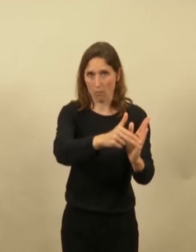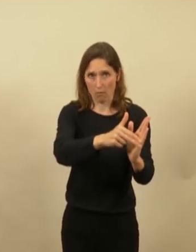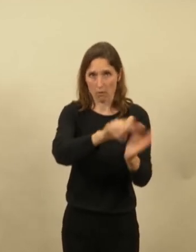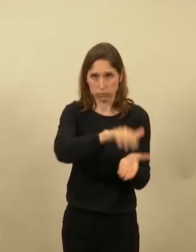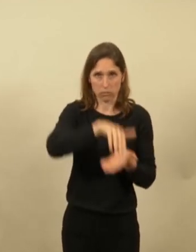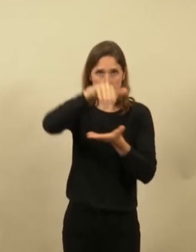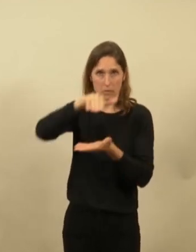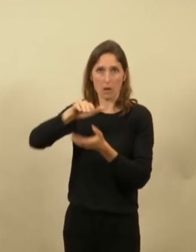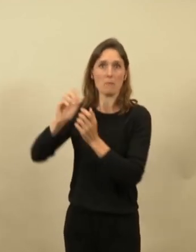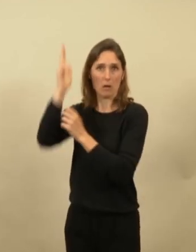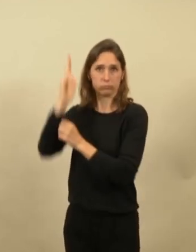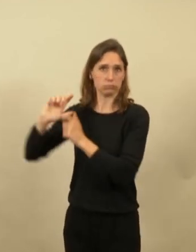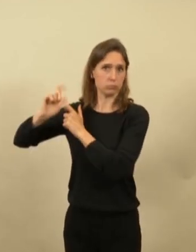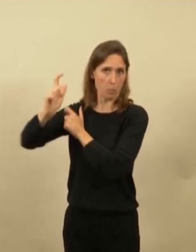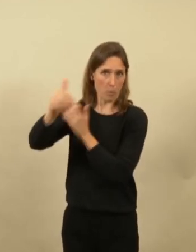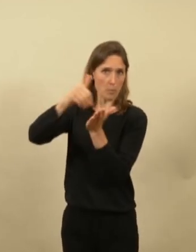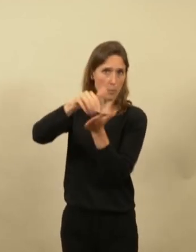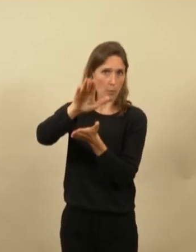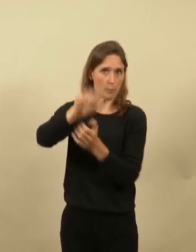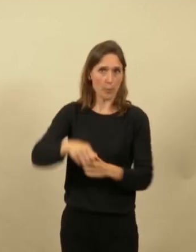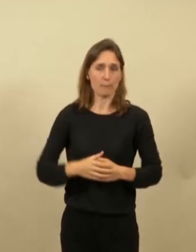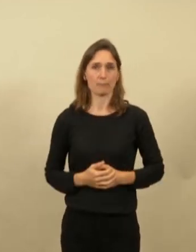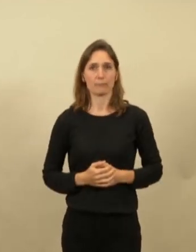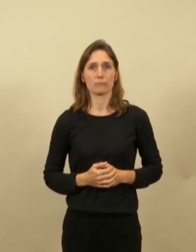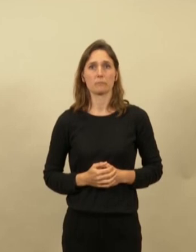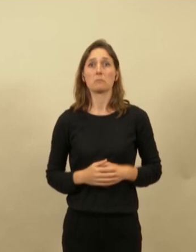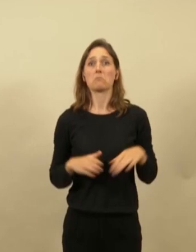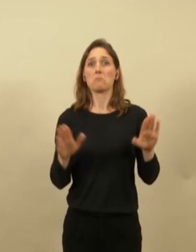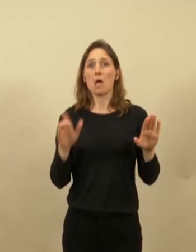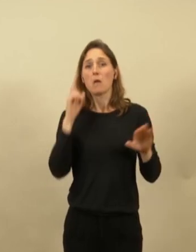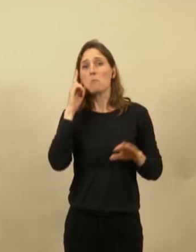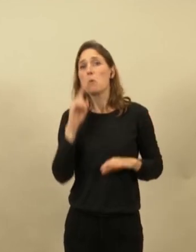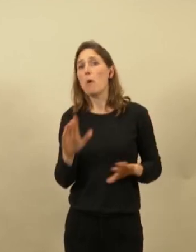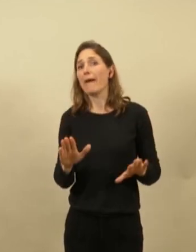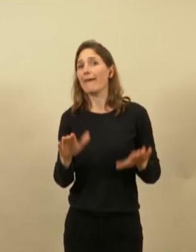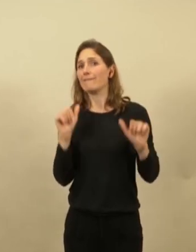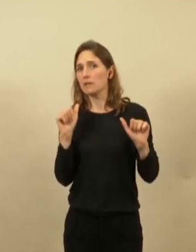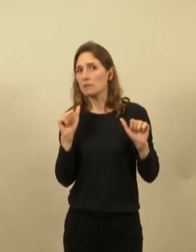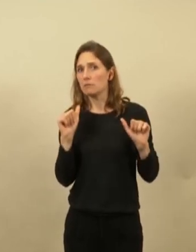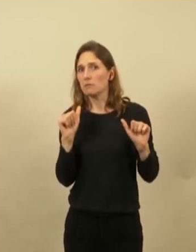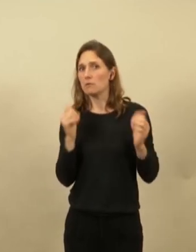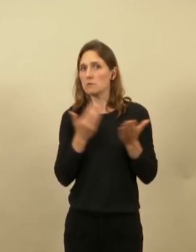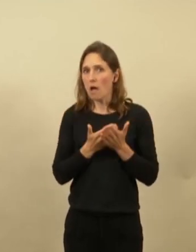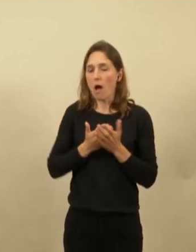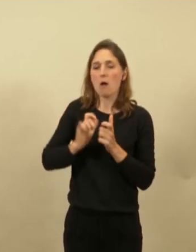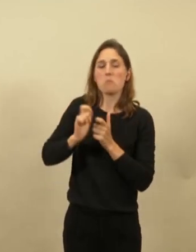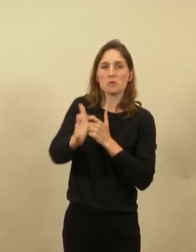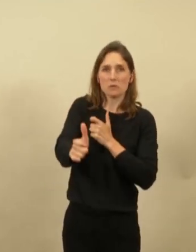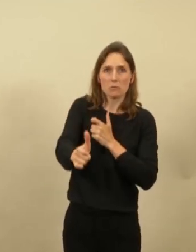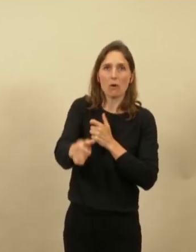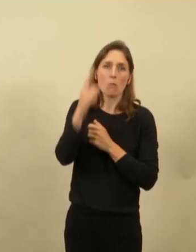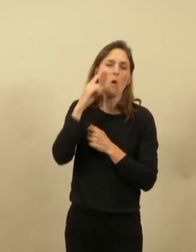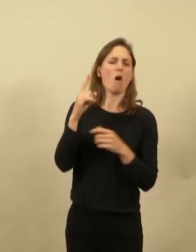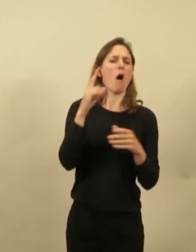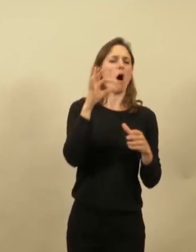l'élu concerné en revanche pour éviter donc qu'elle ne devienne donc une manière de faire appel d'inscrit